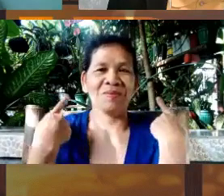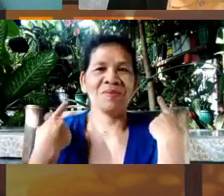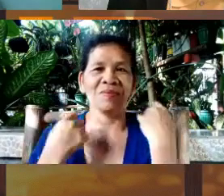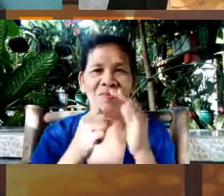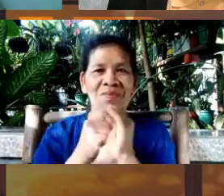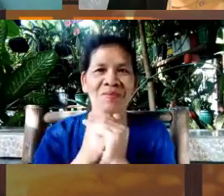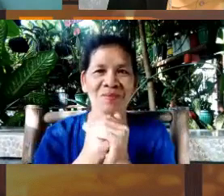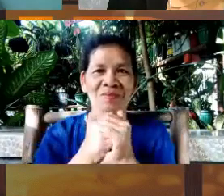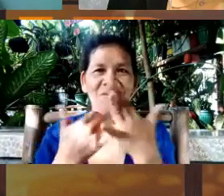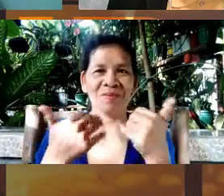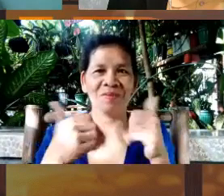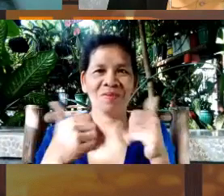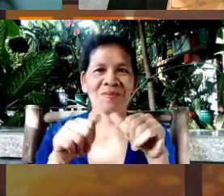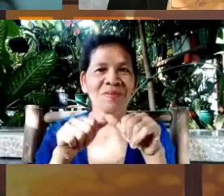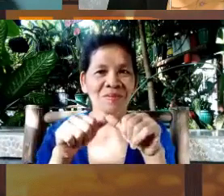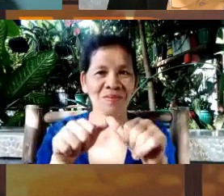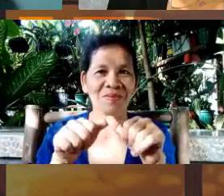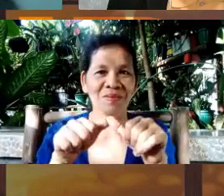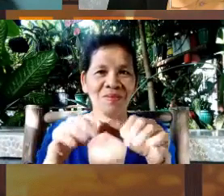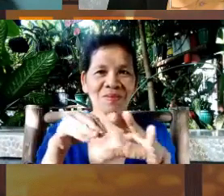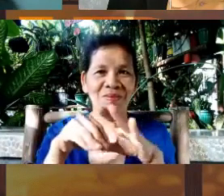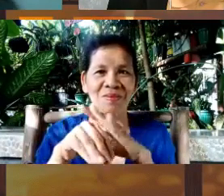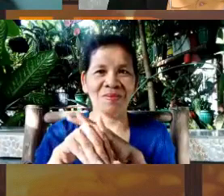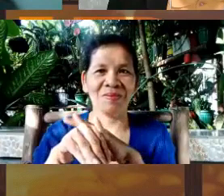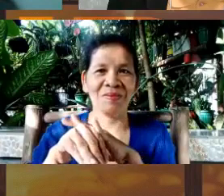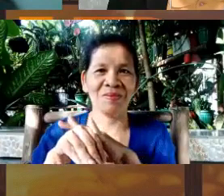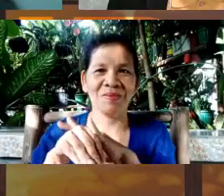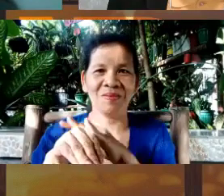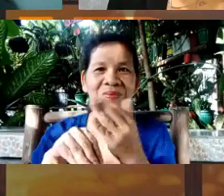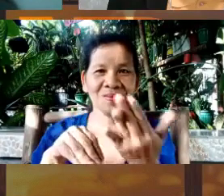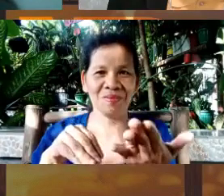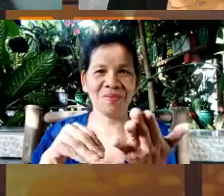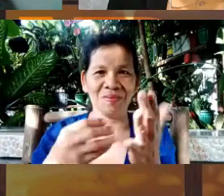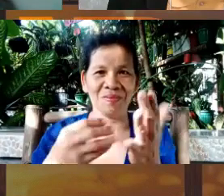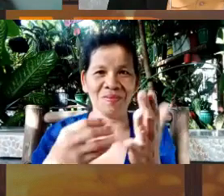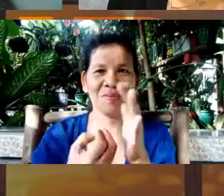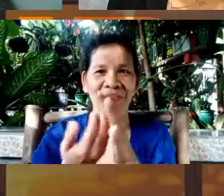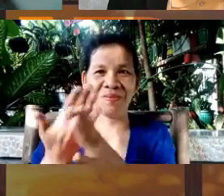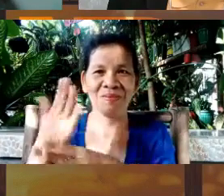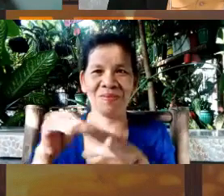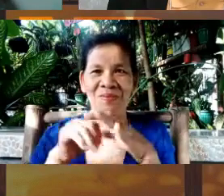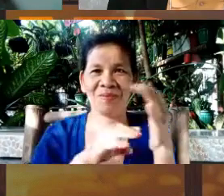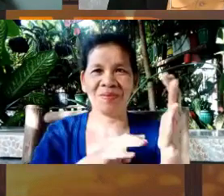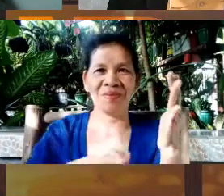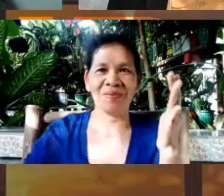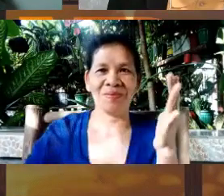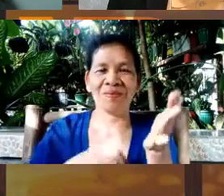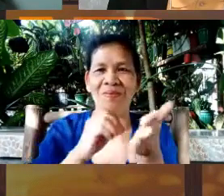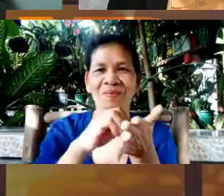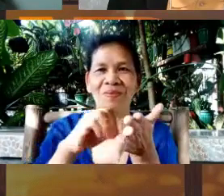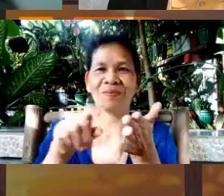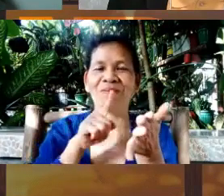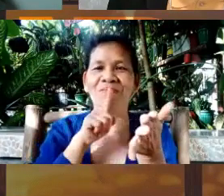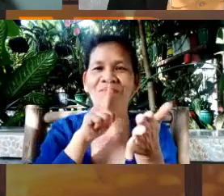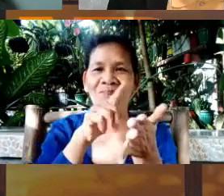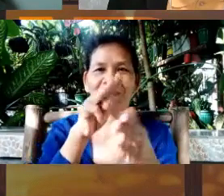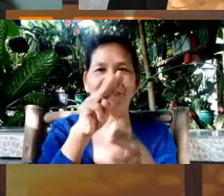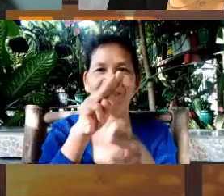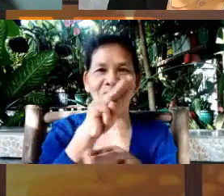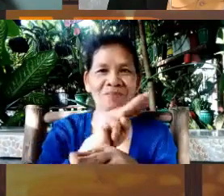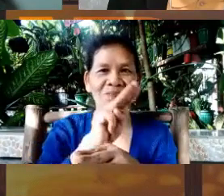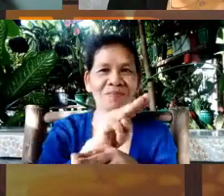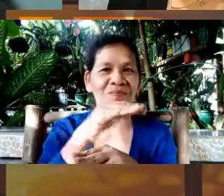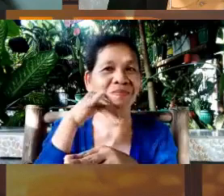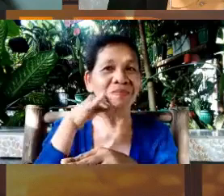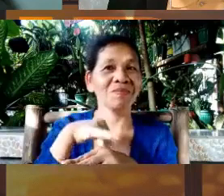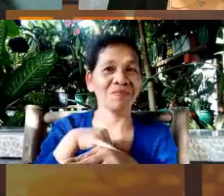sumusubaybay na ngayon sa Open Lab at saka sa Growing in Christ. Saka po sa The Written Truth Ministry, kagabi ay umabot yata kami